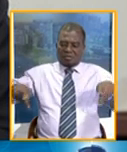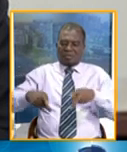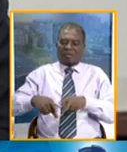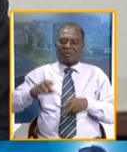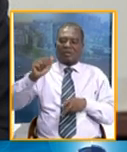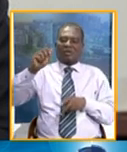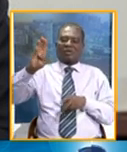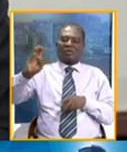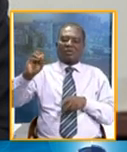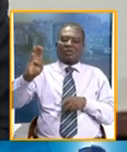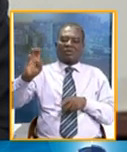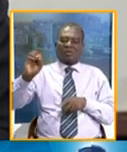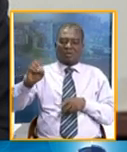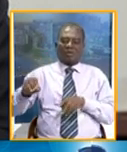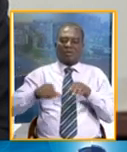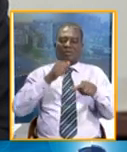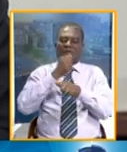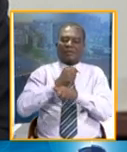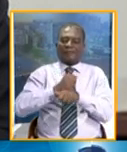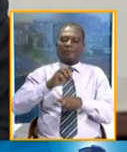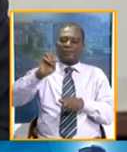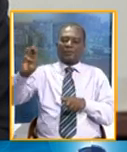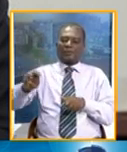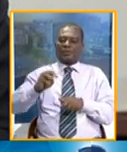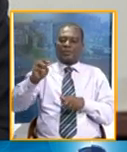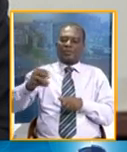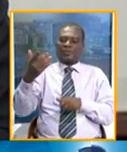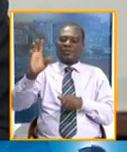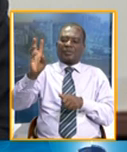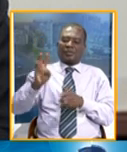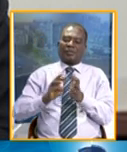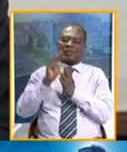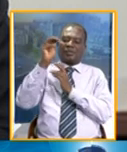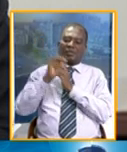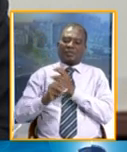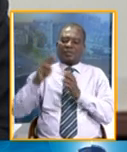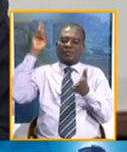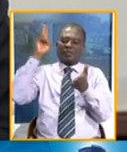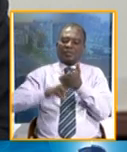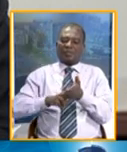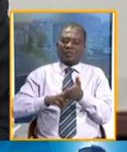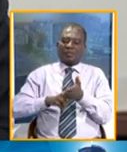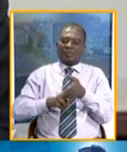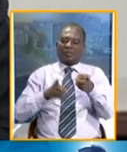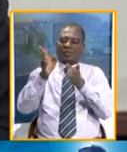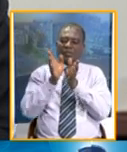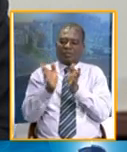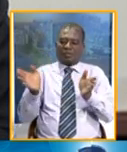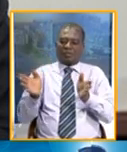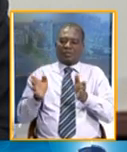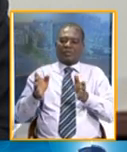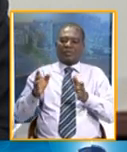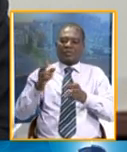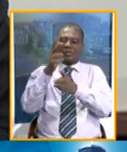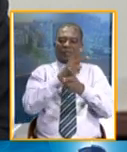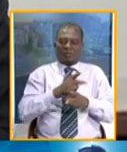remplace le précédent, fait à Abidjan le mardi 16 mars 2021, signé le directeur général du protocole